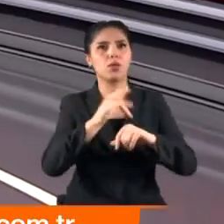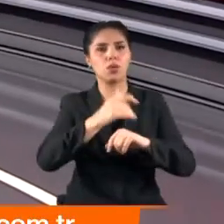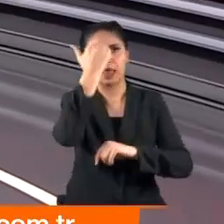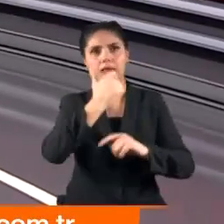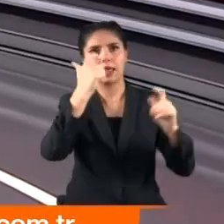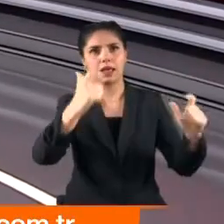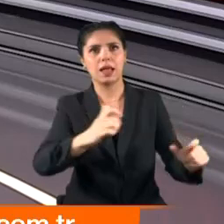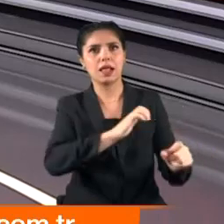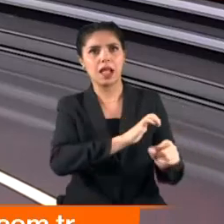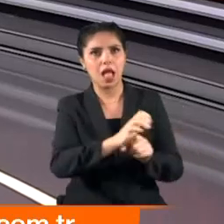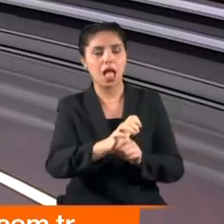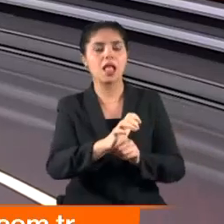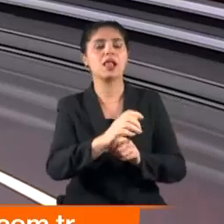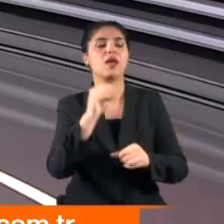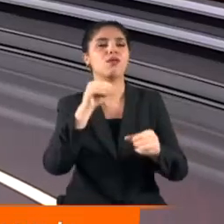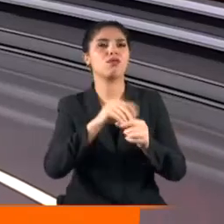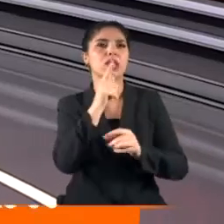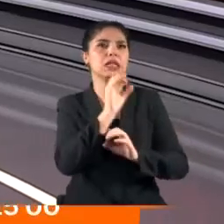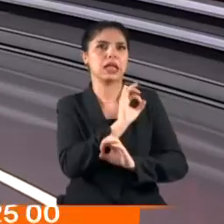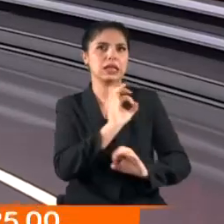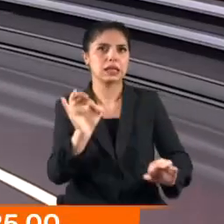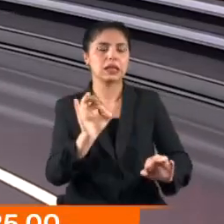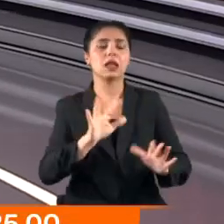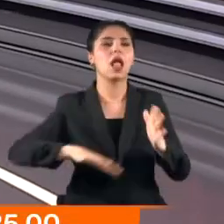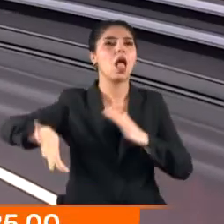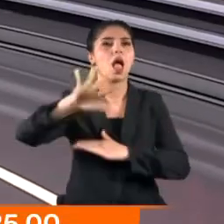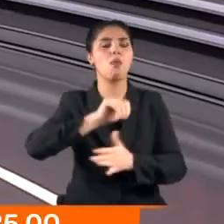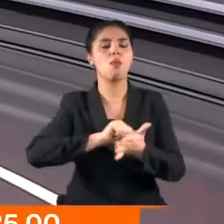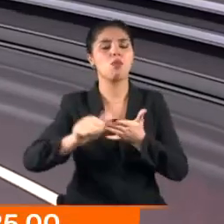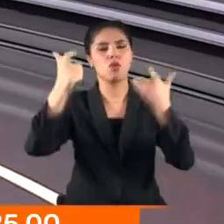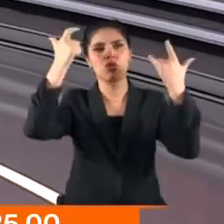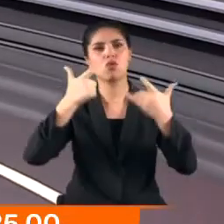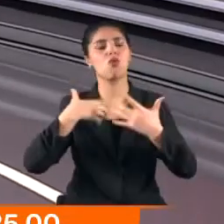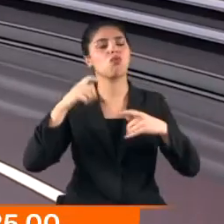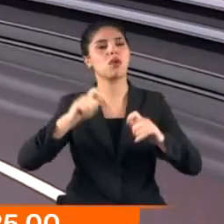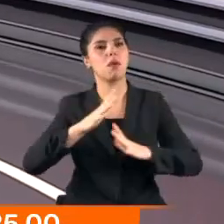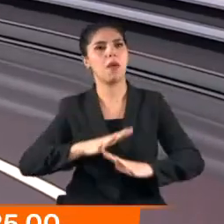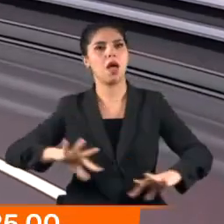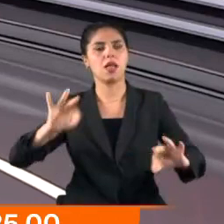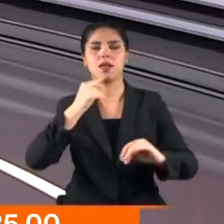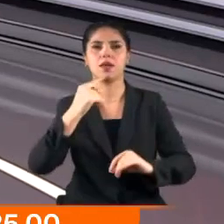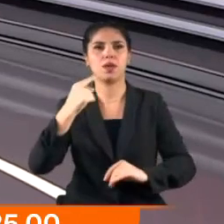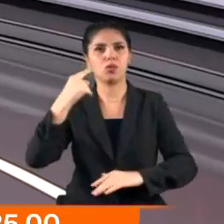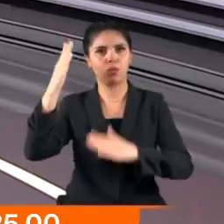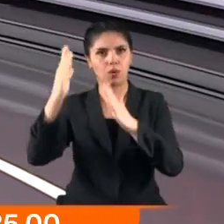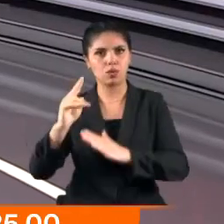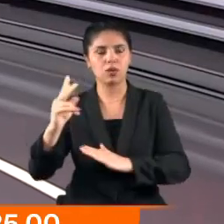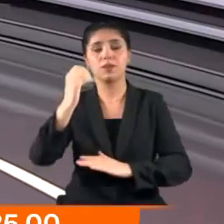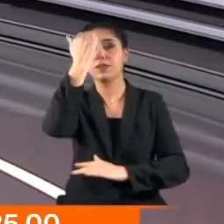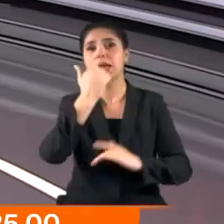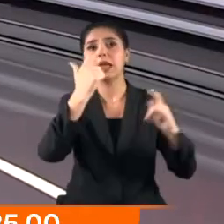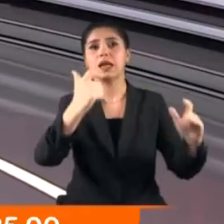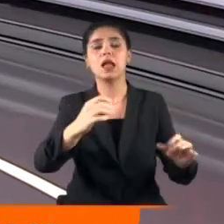nasıl yargılandı İsa bu da yargılanacak lahey'de savaş suçundan yargılanırken